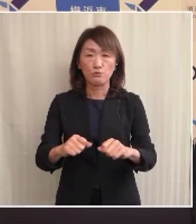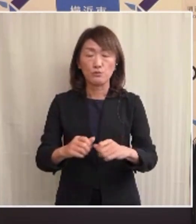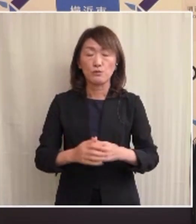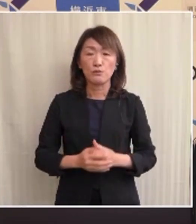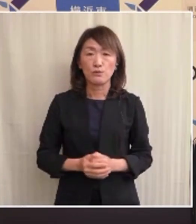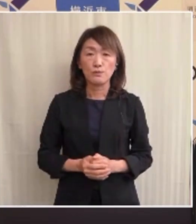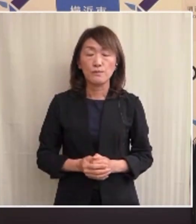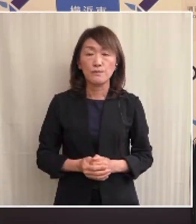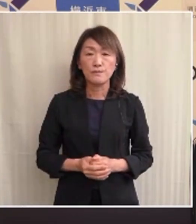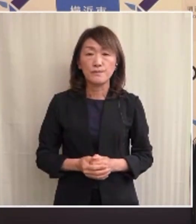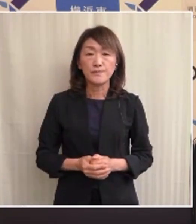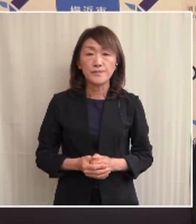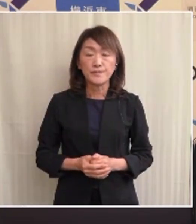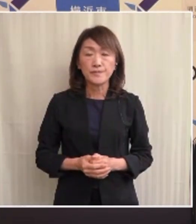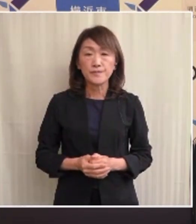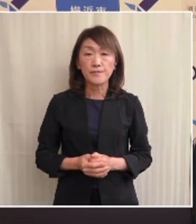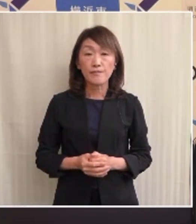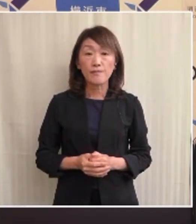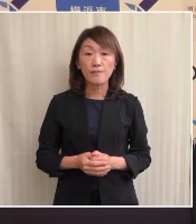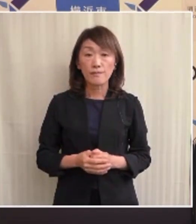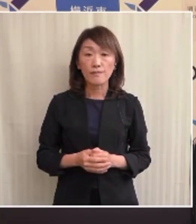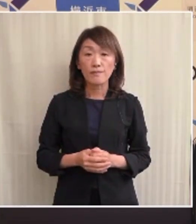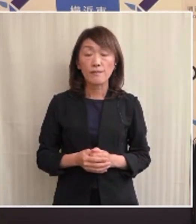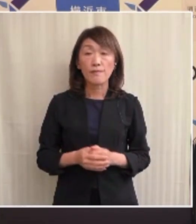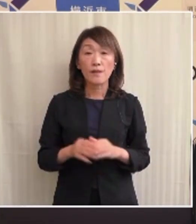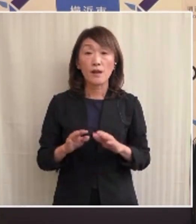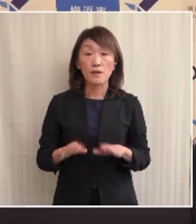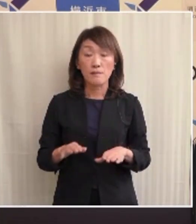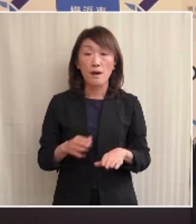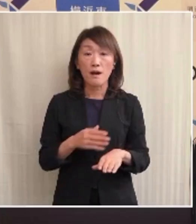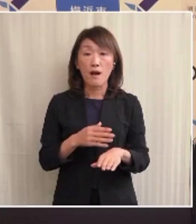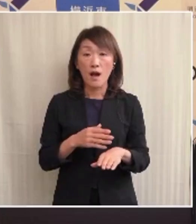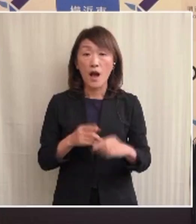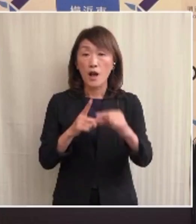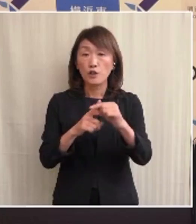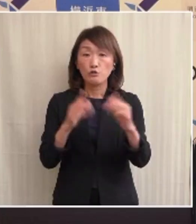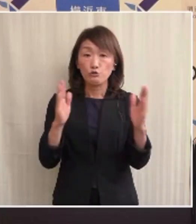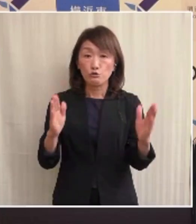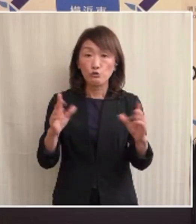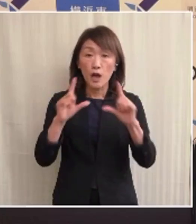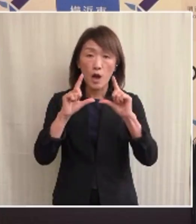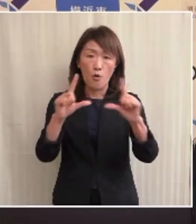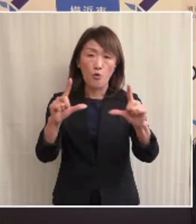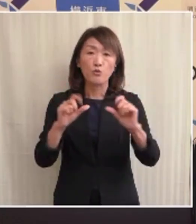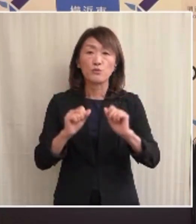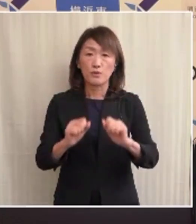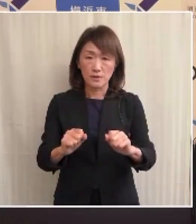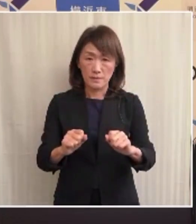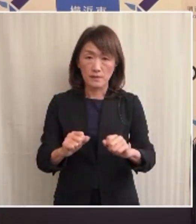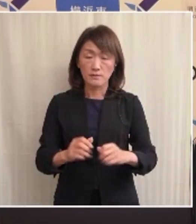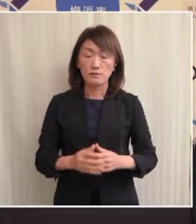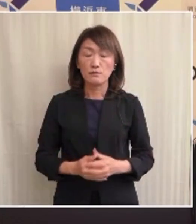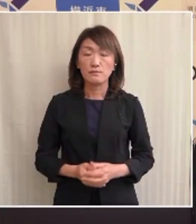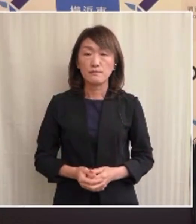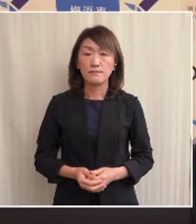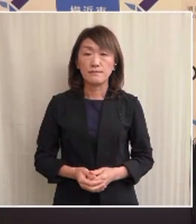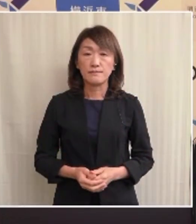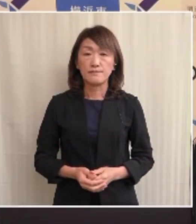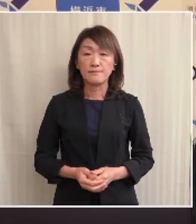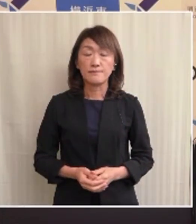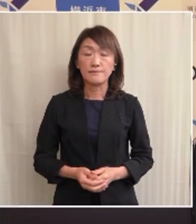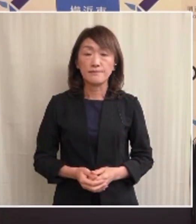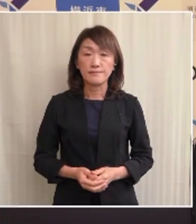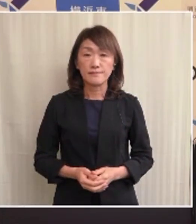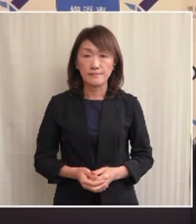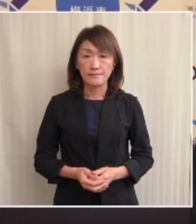し上げましたが、まあ、今その過程について、まあ中間報告をさせていただければというふうに考えております